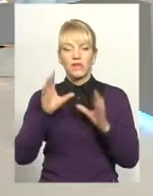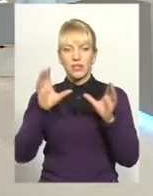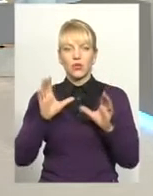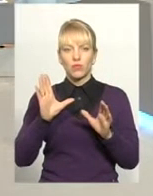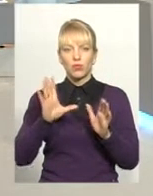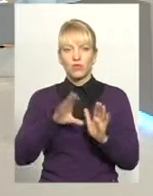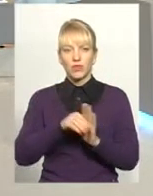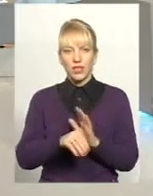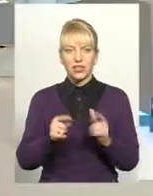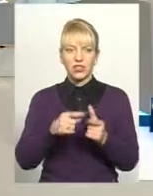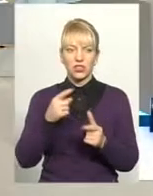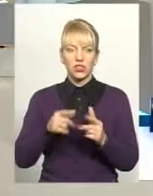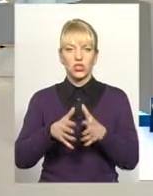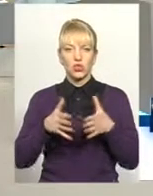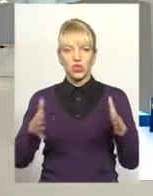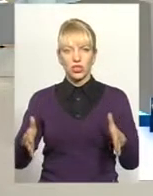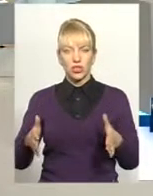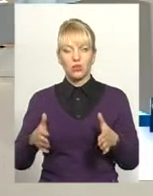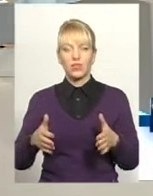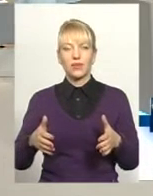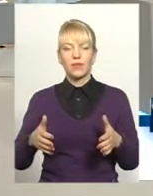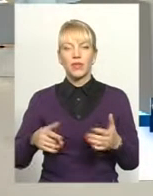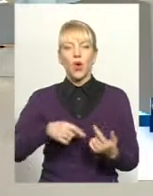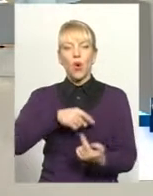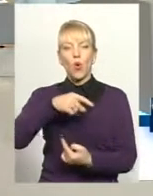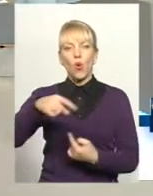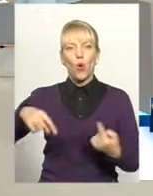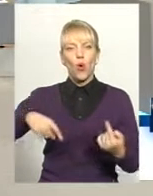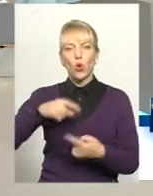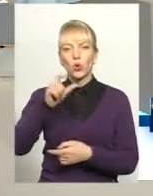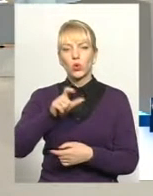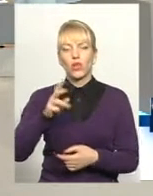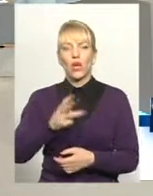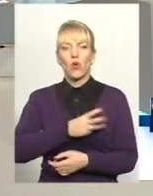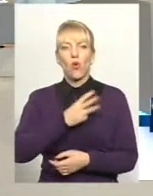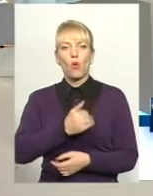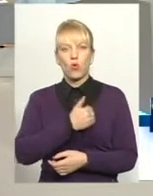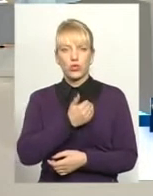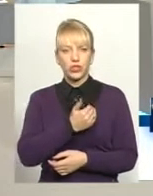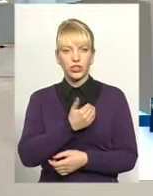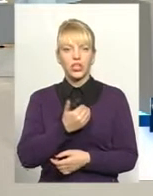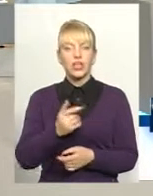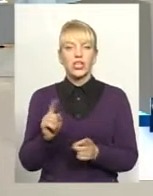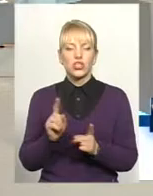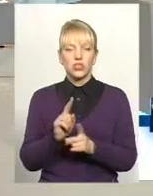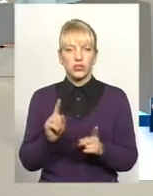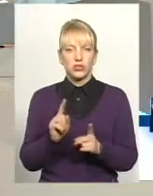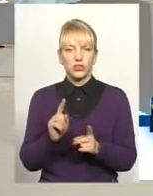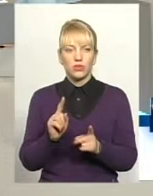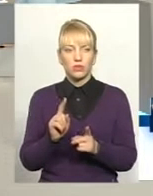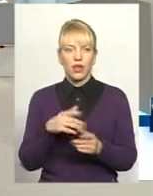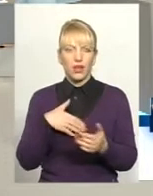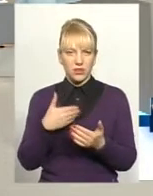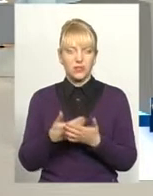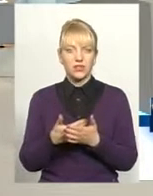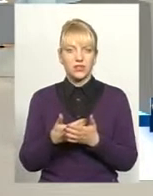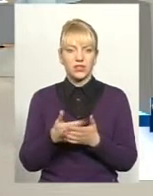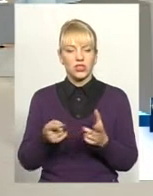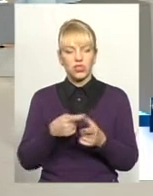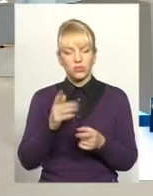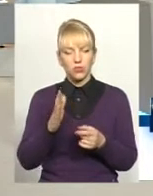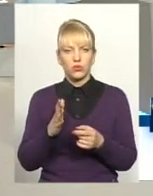вважаєте, чи розшириться тоді коло людей охочих вдаватися до активістів? Чи